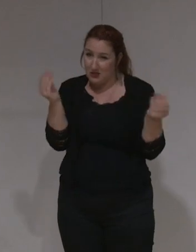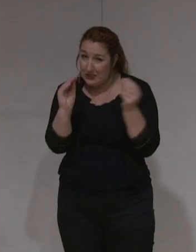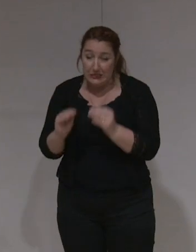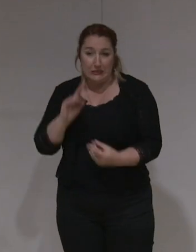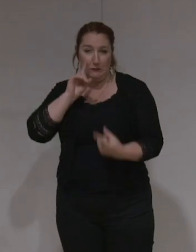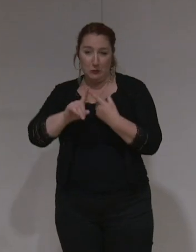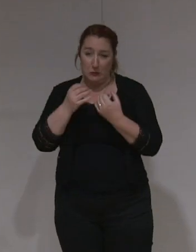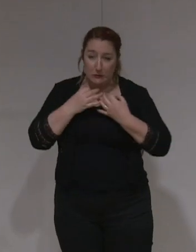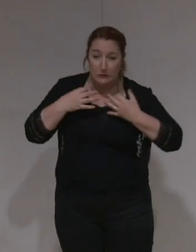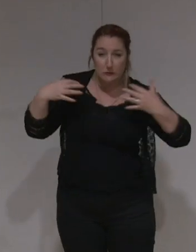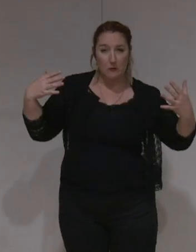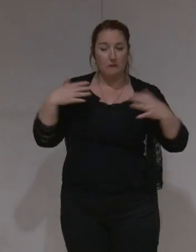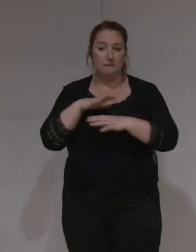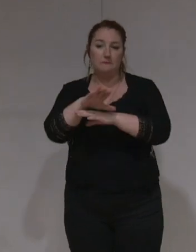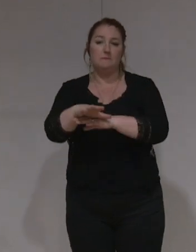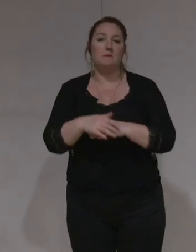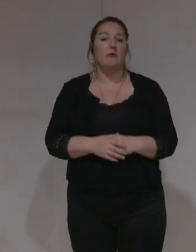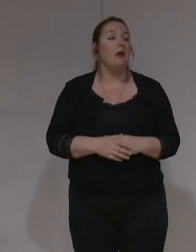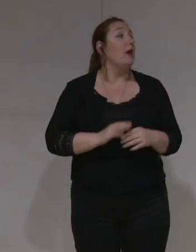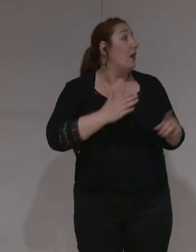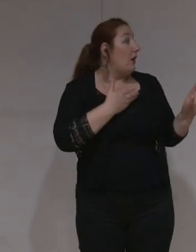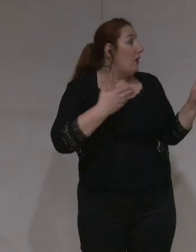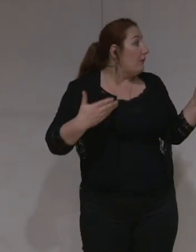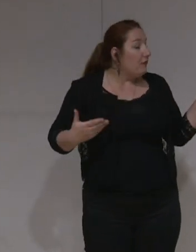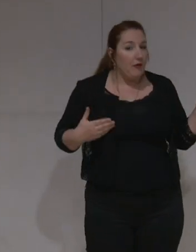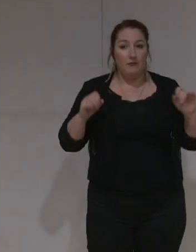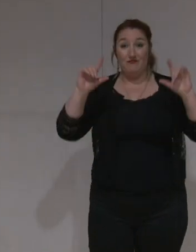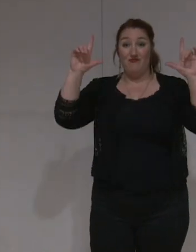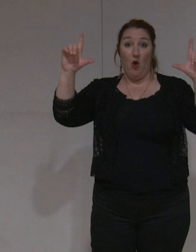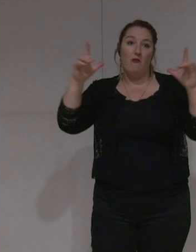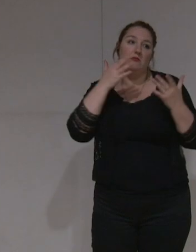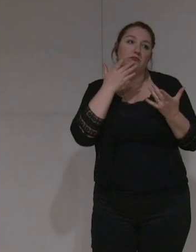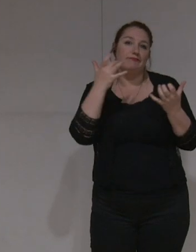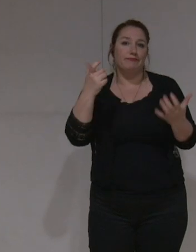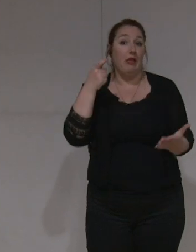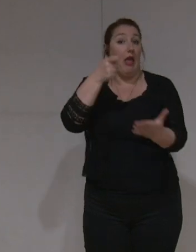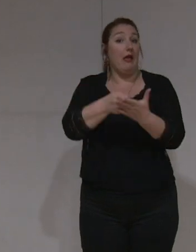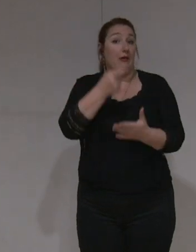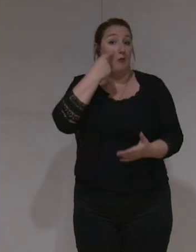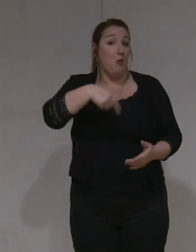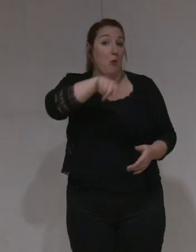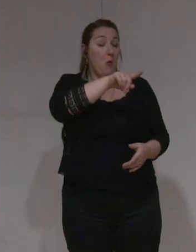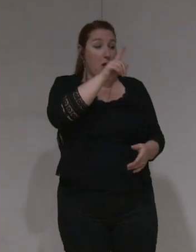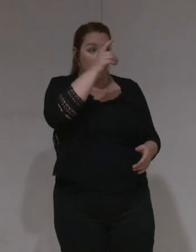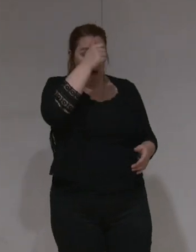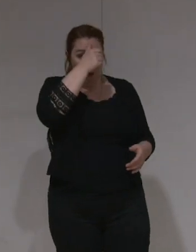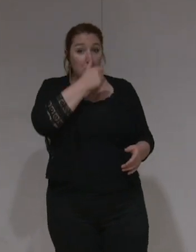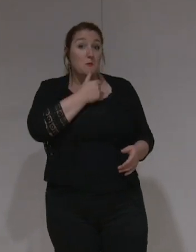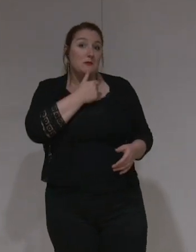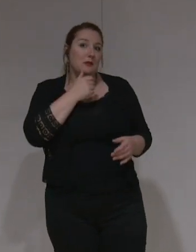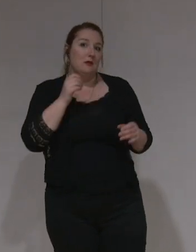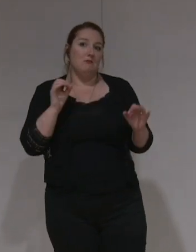j'arrive à cette œuvre que je souhaiterais que nous nous puissions acquérir pour le musée qui viendrait à la fois